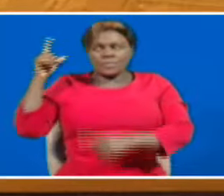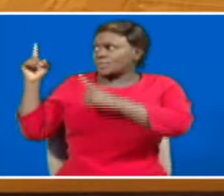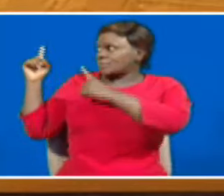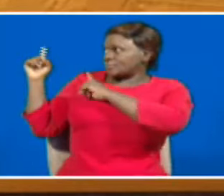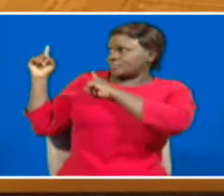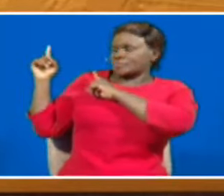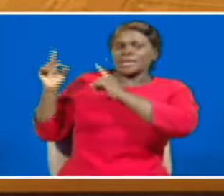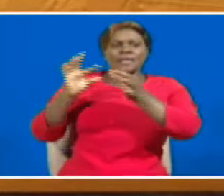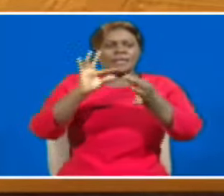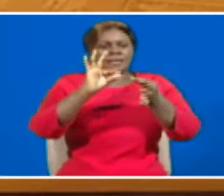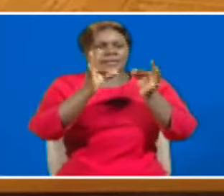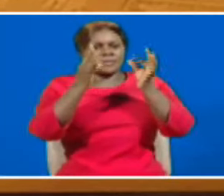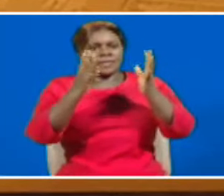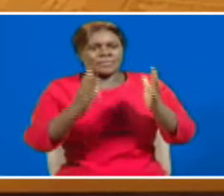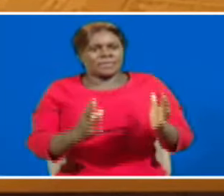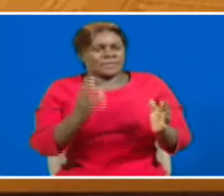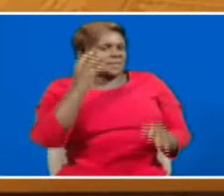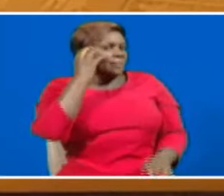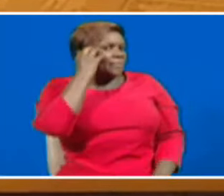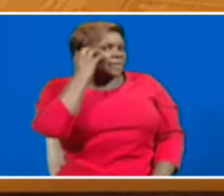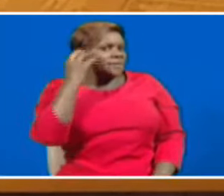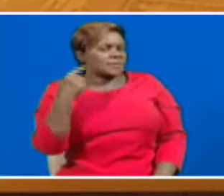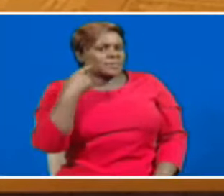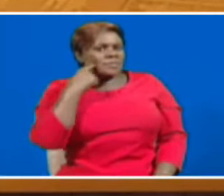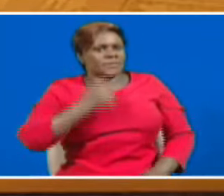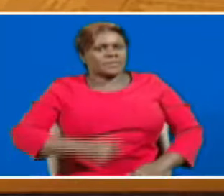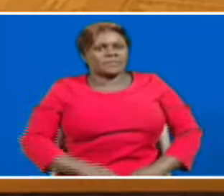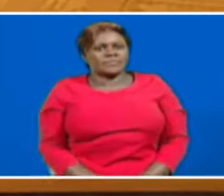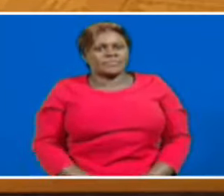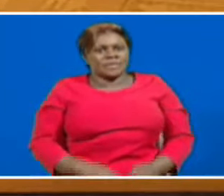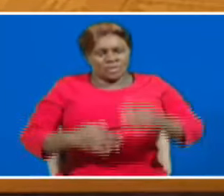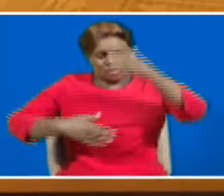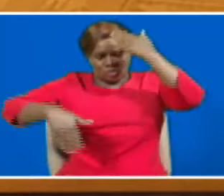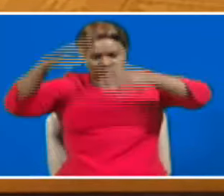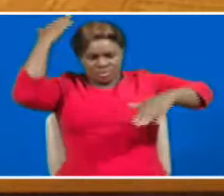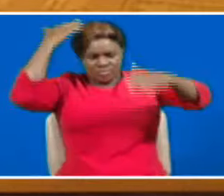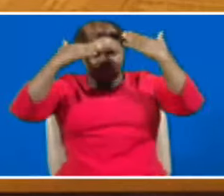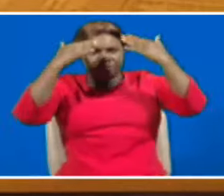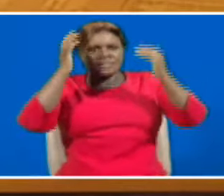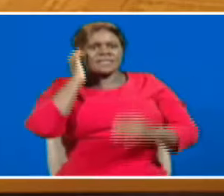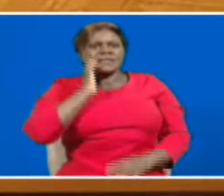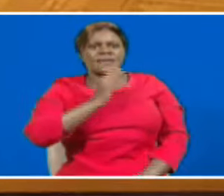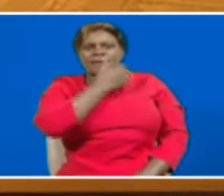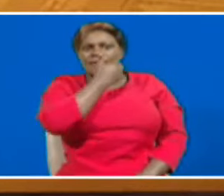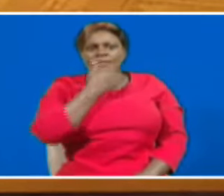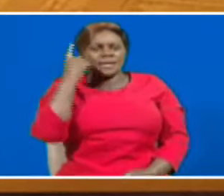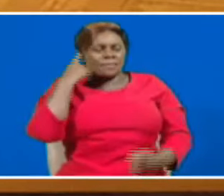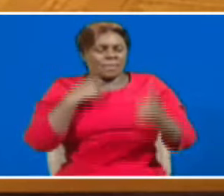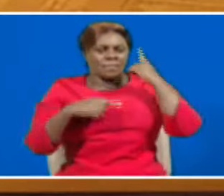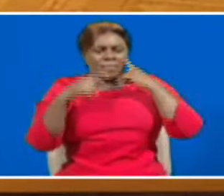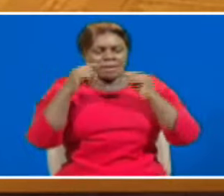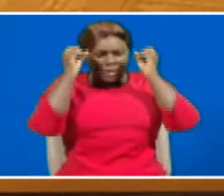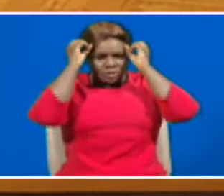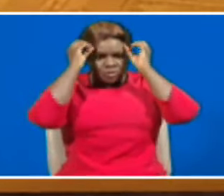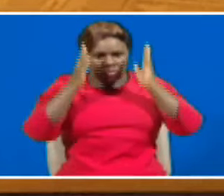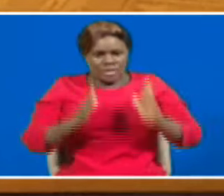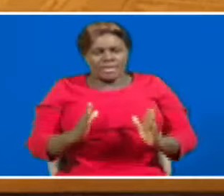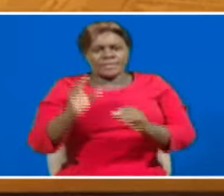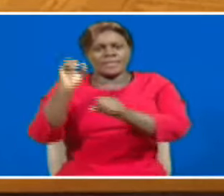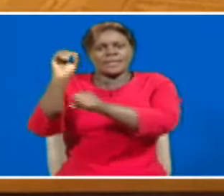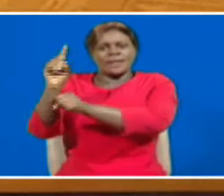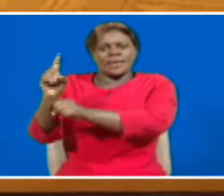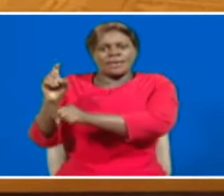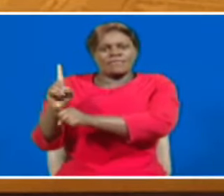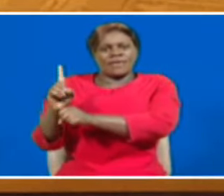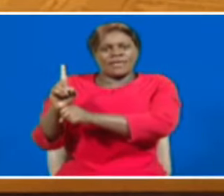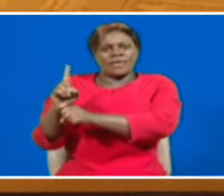wenzangu kupitia lugha ya ishara nimeresha Owiti. Chuo kikuu cha Kenyatta kinaomboleza vifo vya wanafunzi wake 11